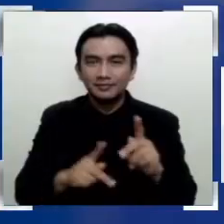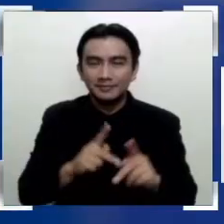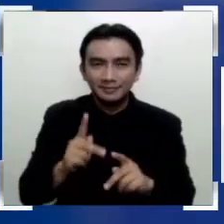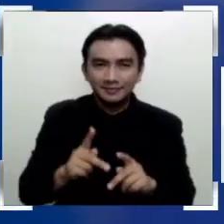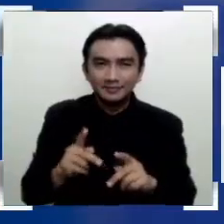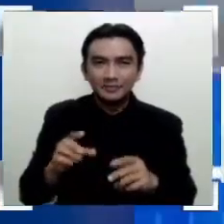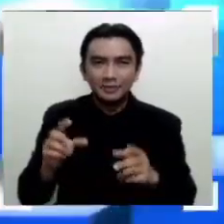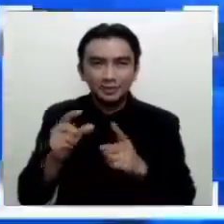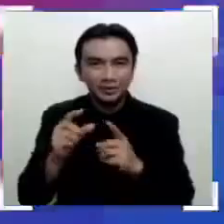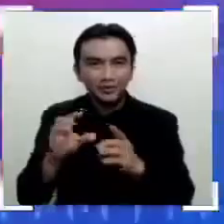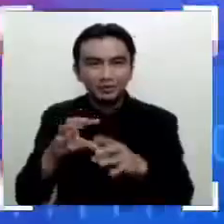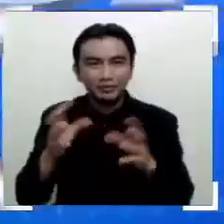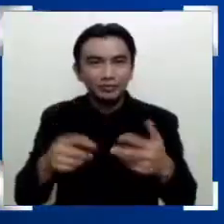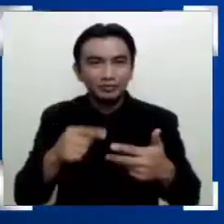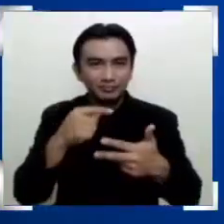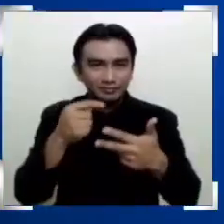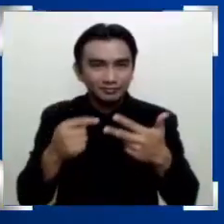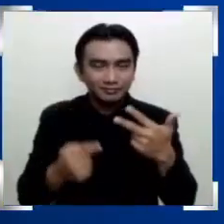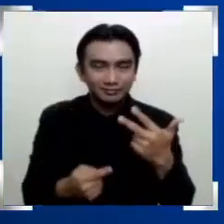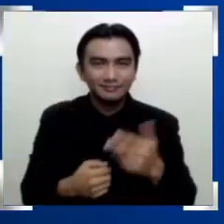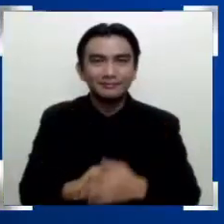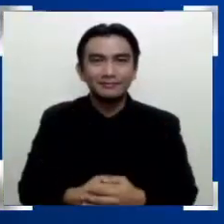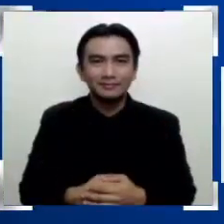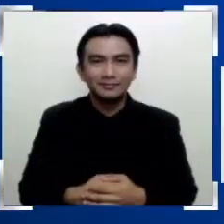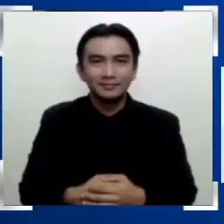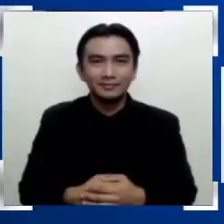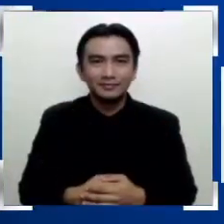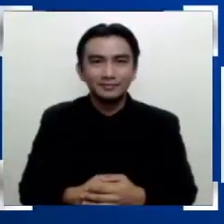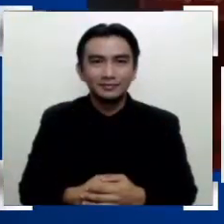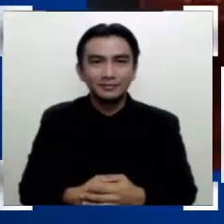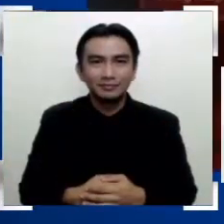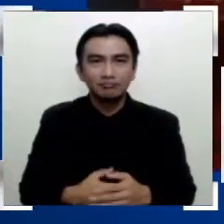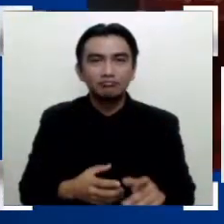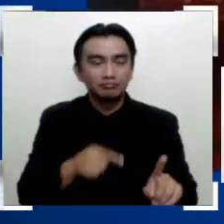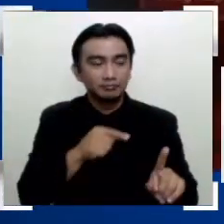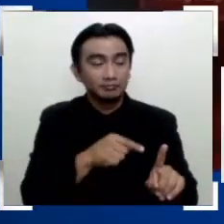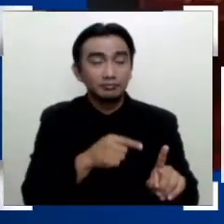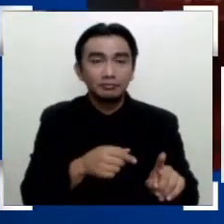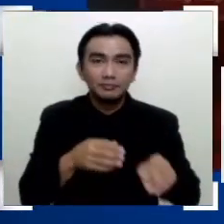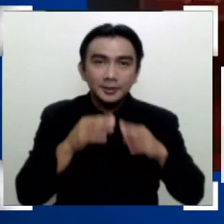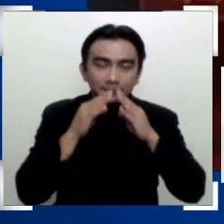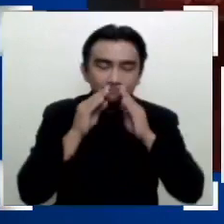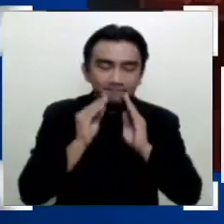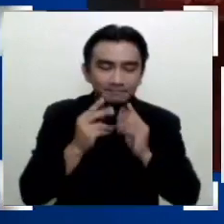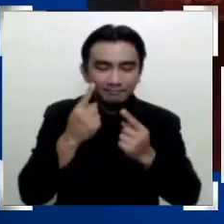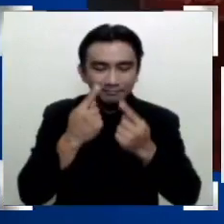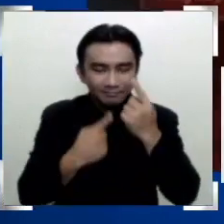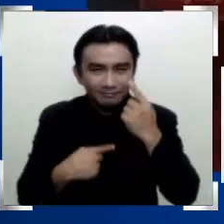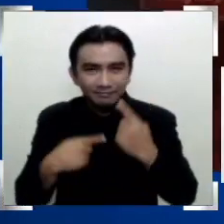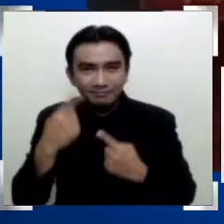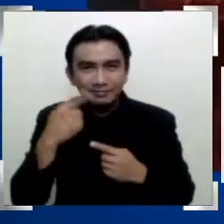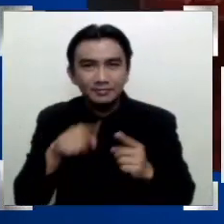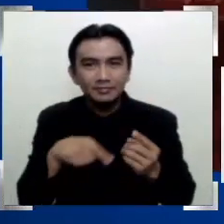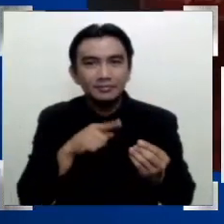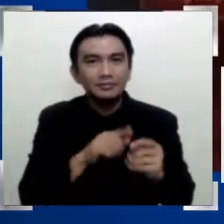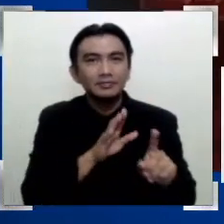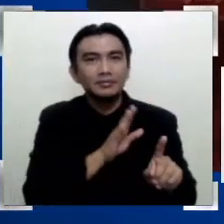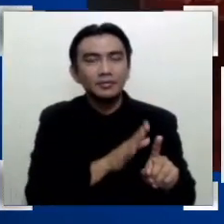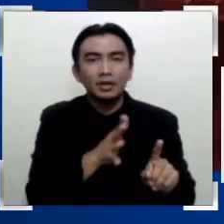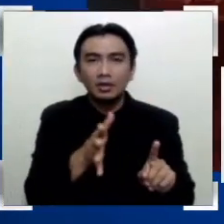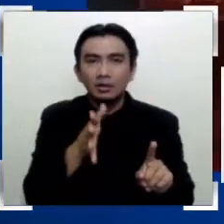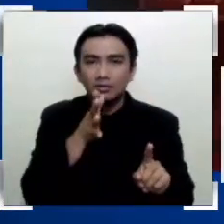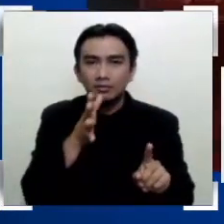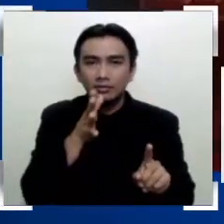Just As I Am. Hindi napigil ang maiyak ni Yasmin Curdy na mapag-usapan ang kanyang ina sa media conference ng